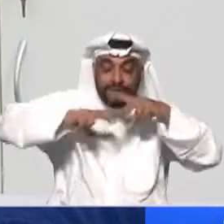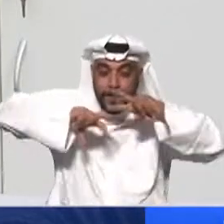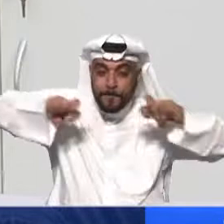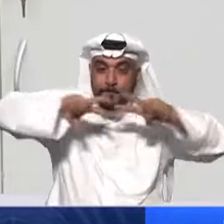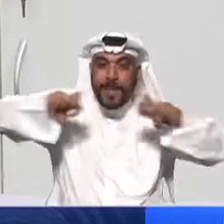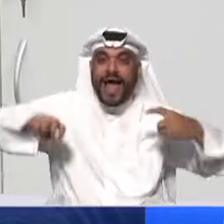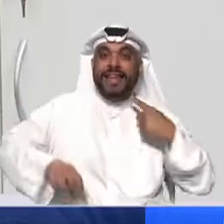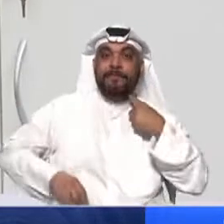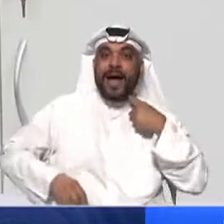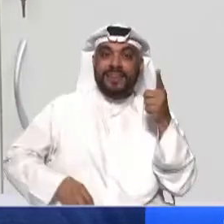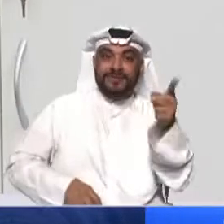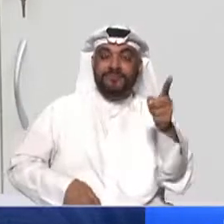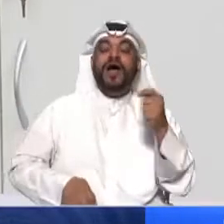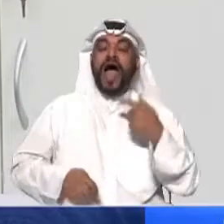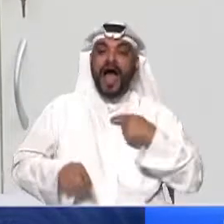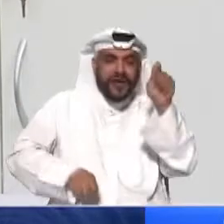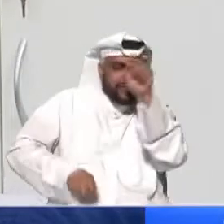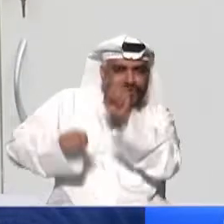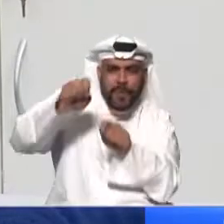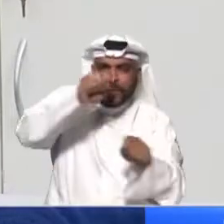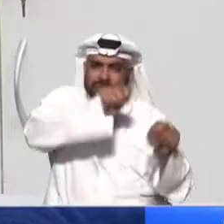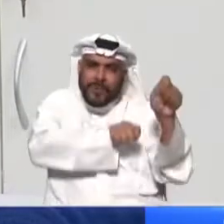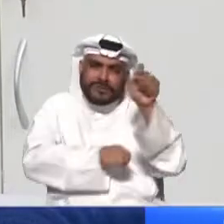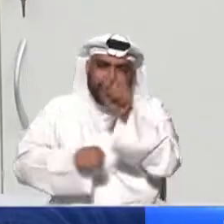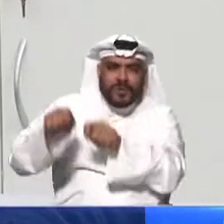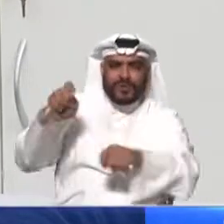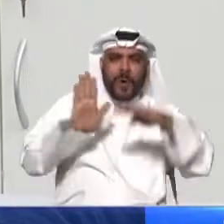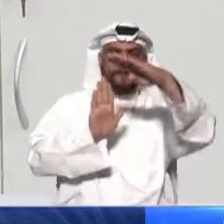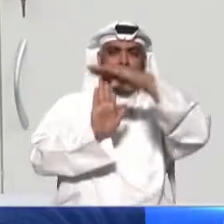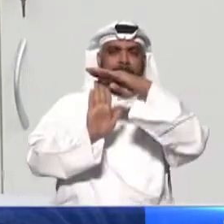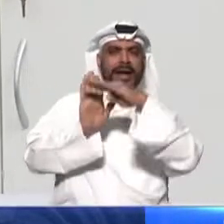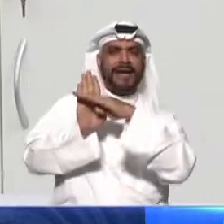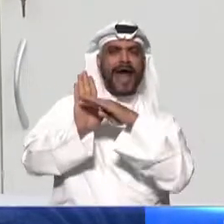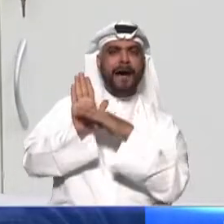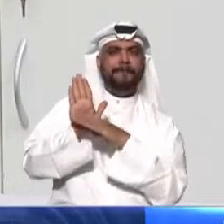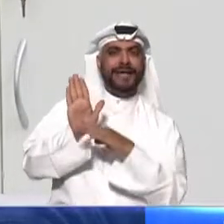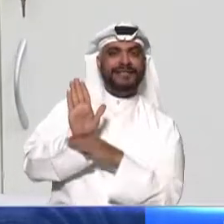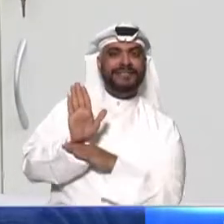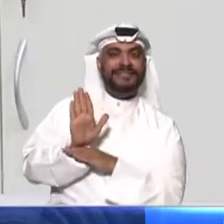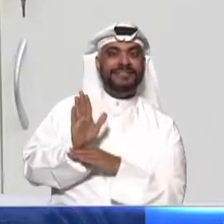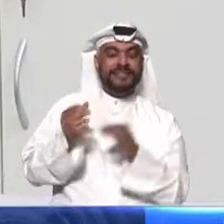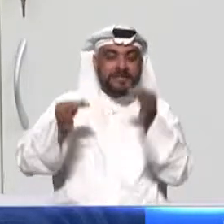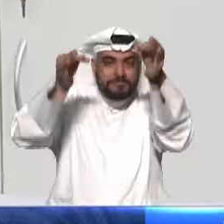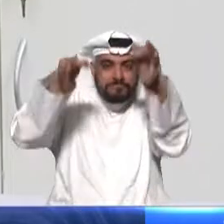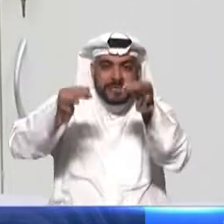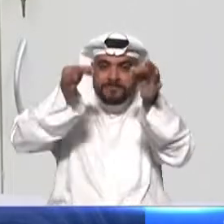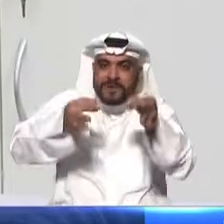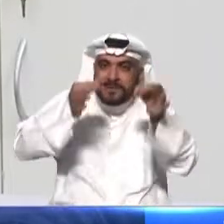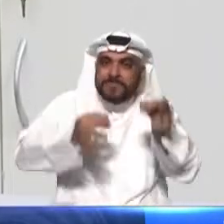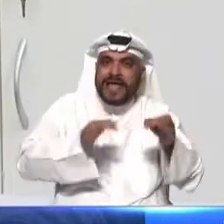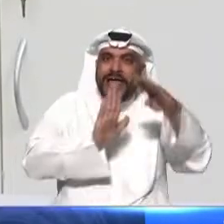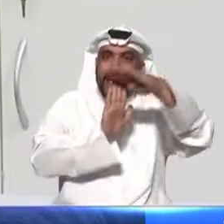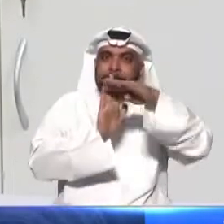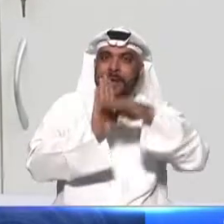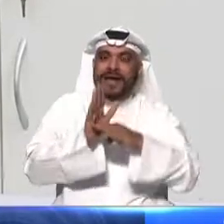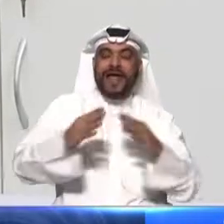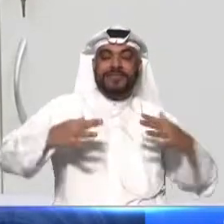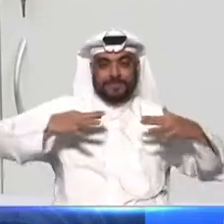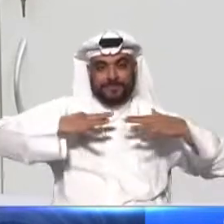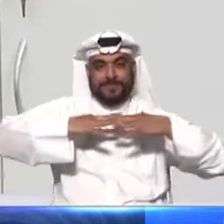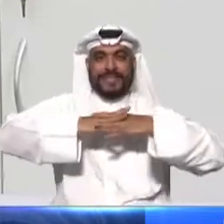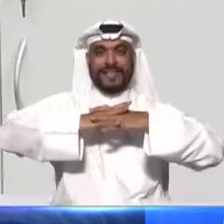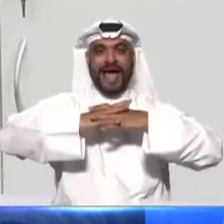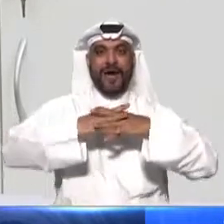طريقة تمكنهم من هذا التواصل. فبالنهاية قام المعهد بتصميم وتنفيذ هذا البرنامج بالتعاون مع